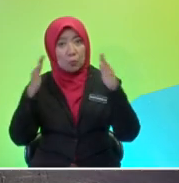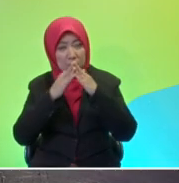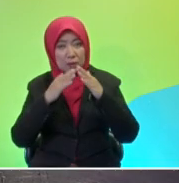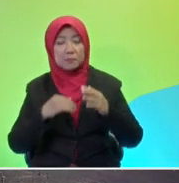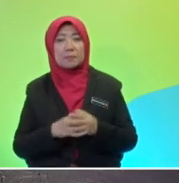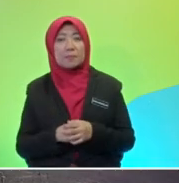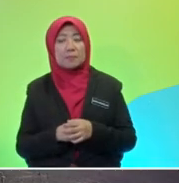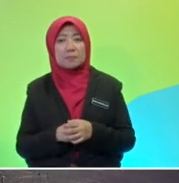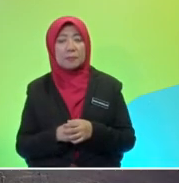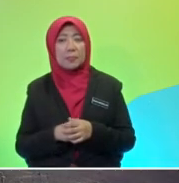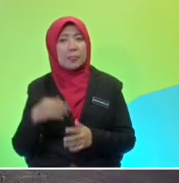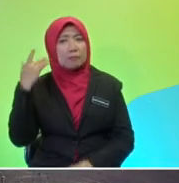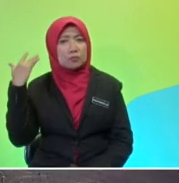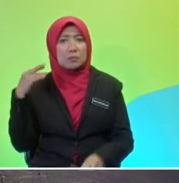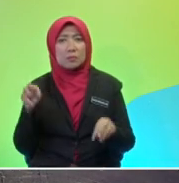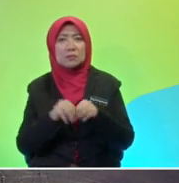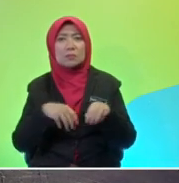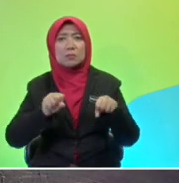Cikgu bunyi macam-macam